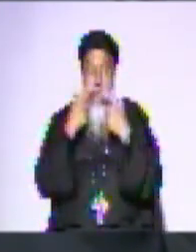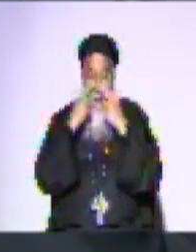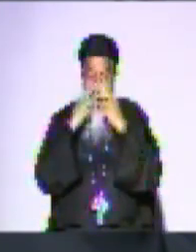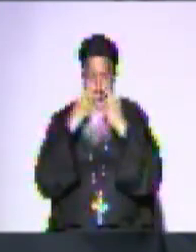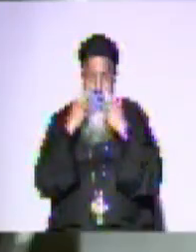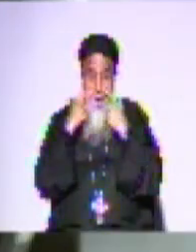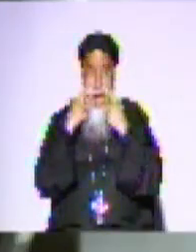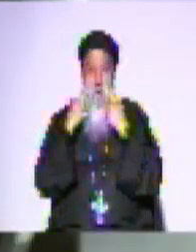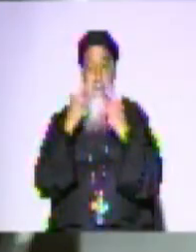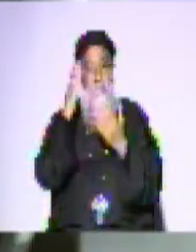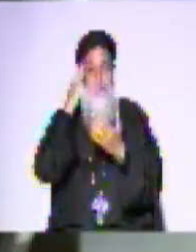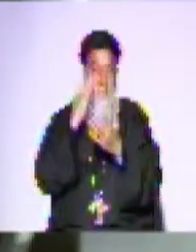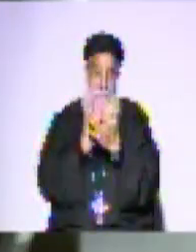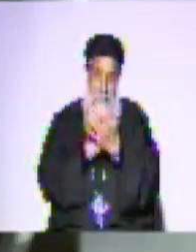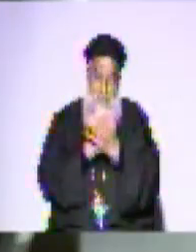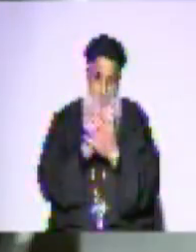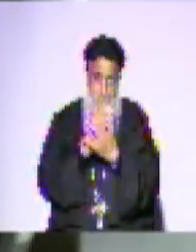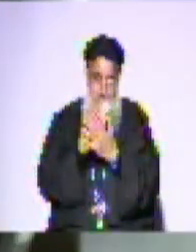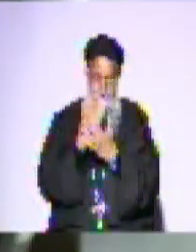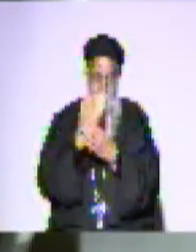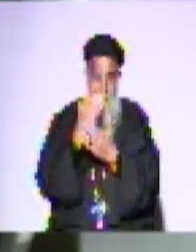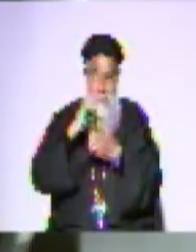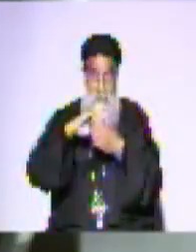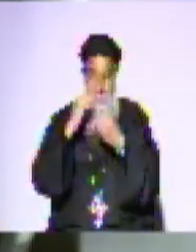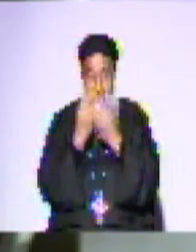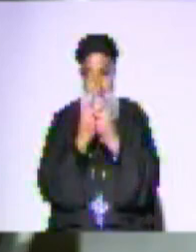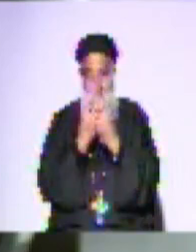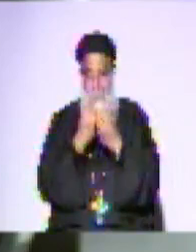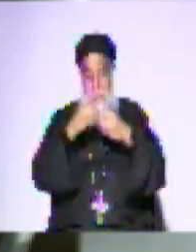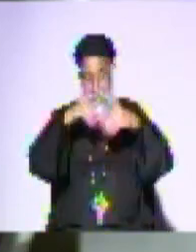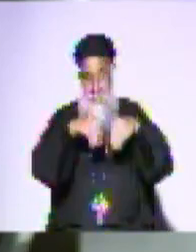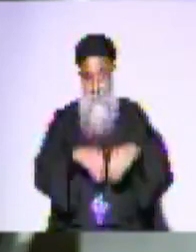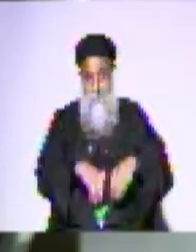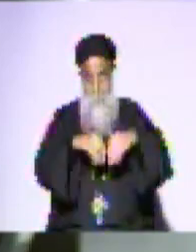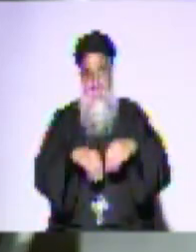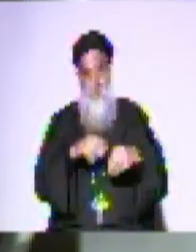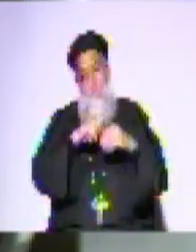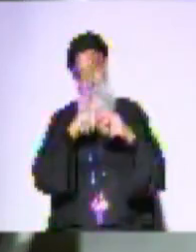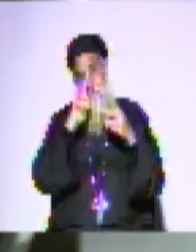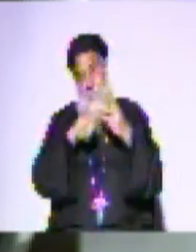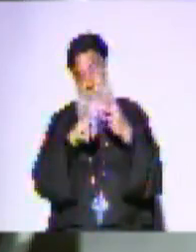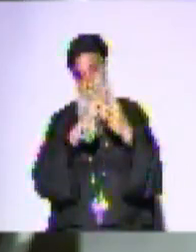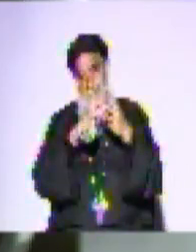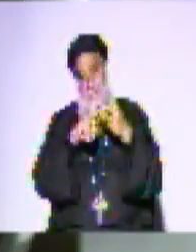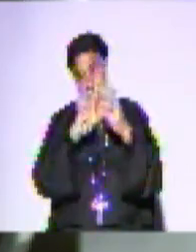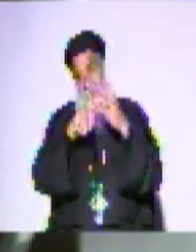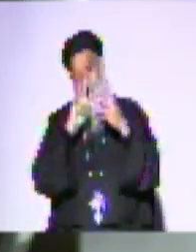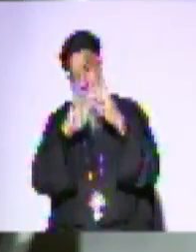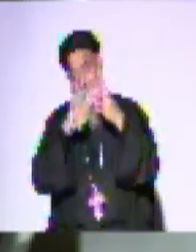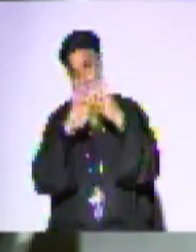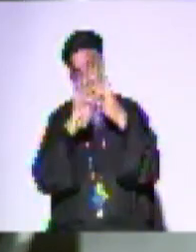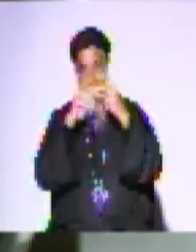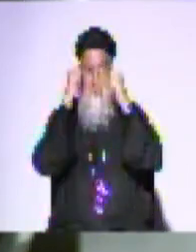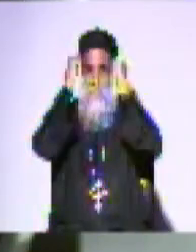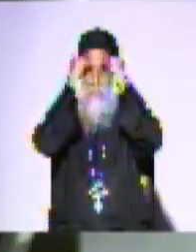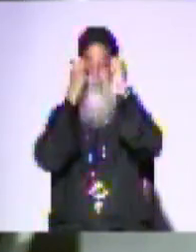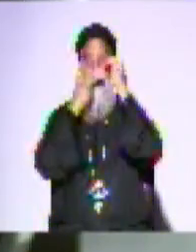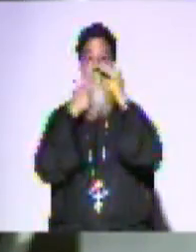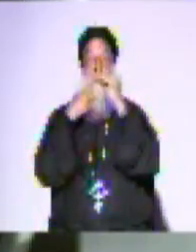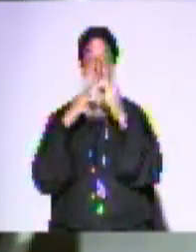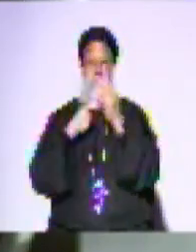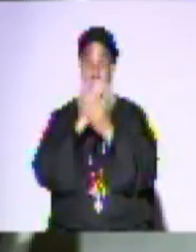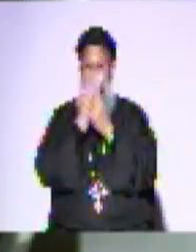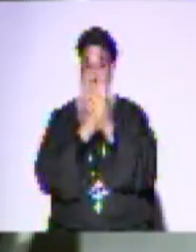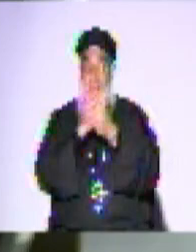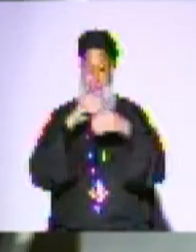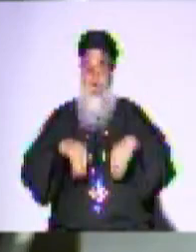جميلة. برضو الربط بين المعمودية والتوبة، يعني حتى لو الواحد اتعمد هو